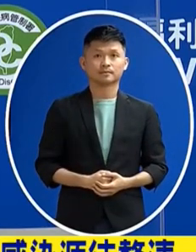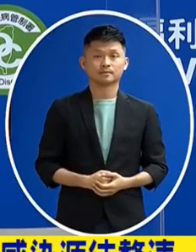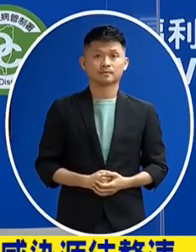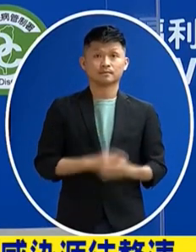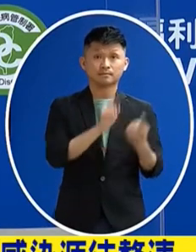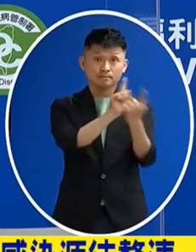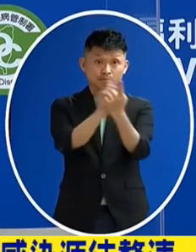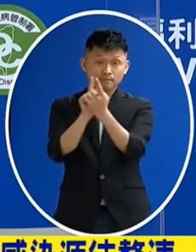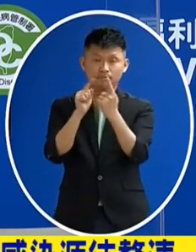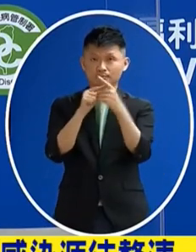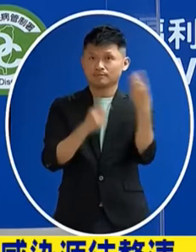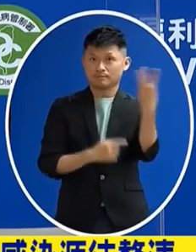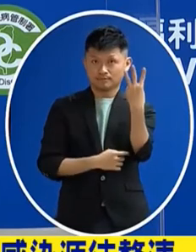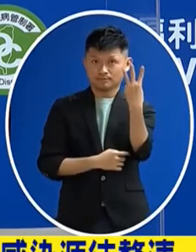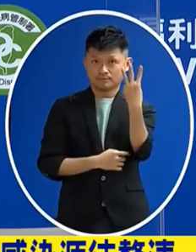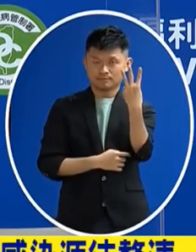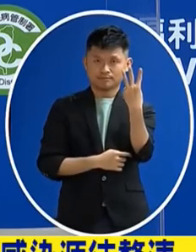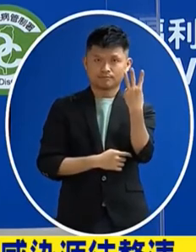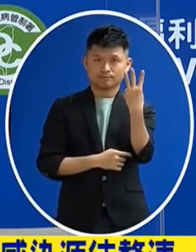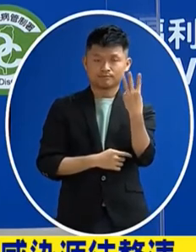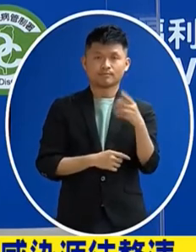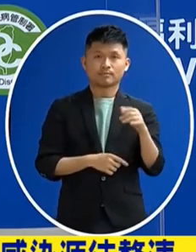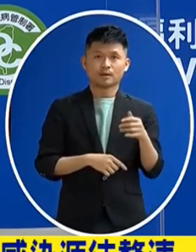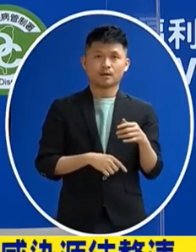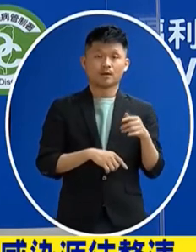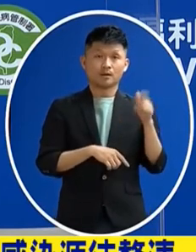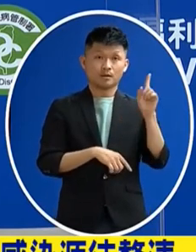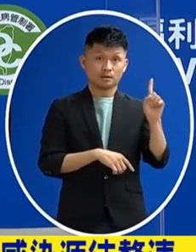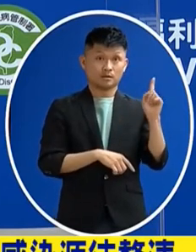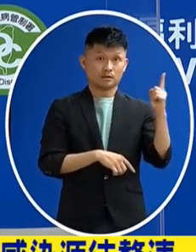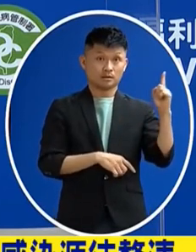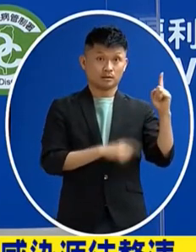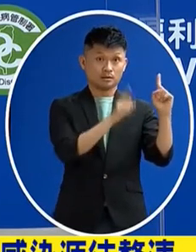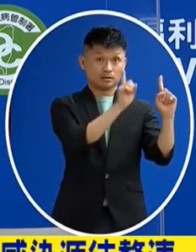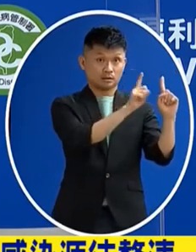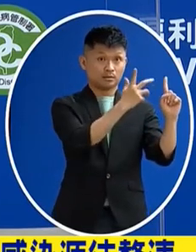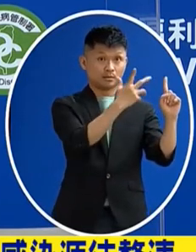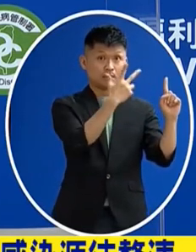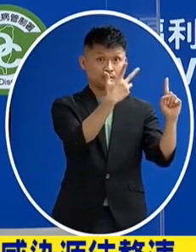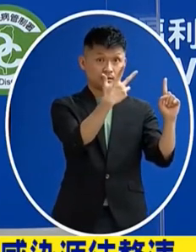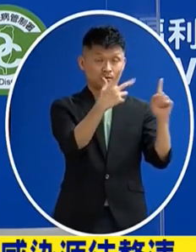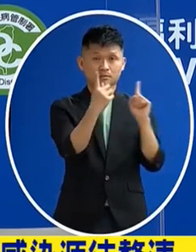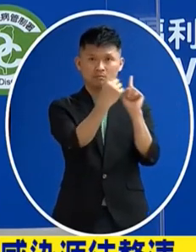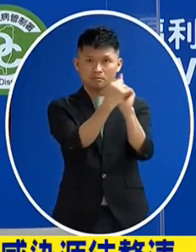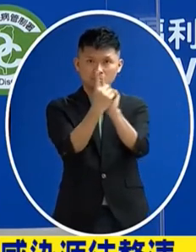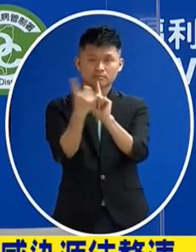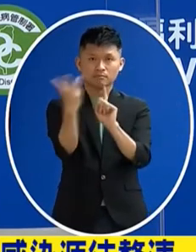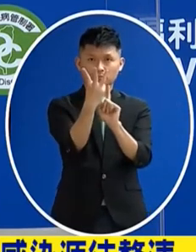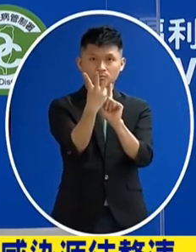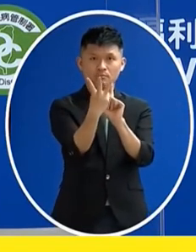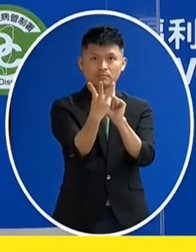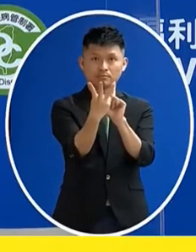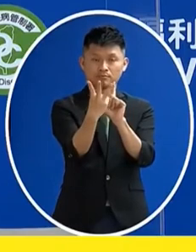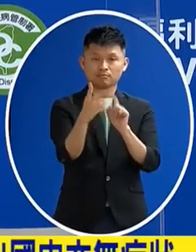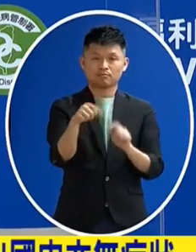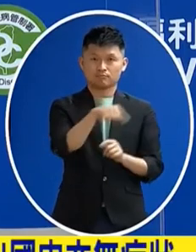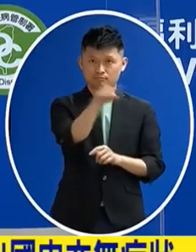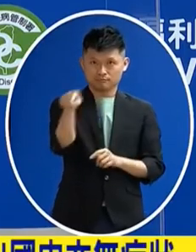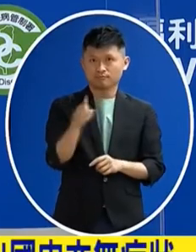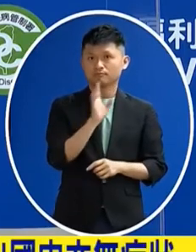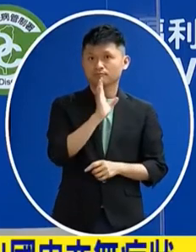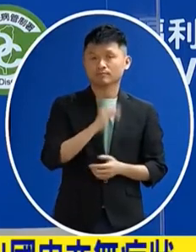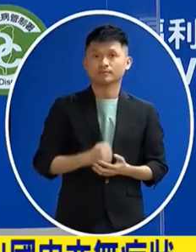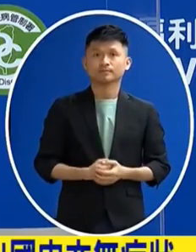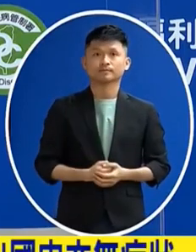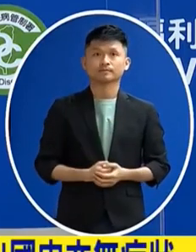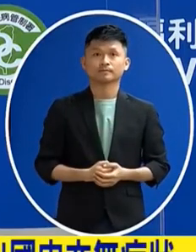那接触者3人哈，皆已框列为1187的接触者哈，所以没有重复的框列。那